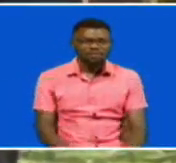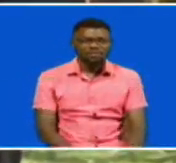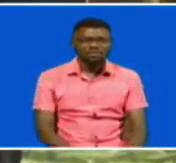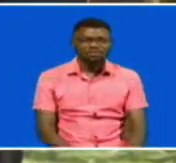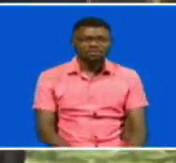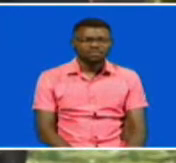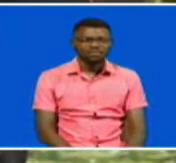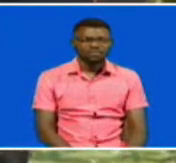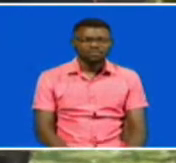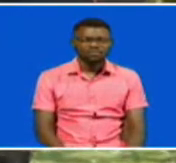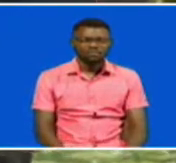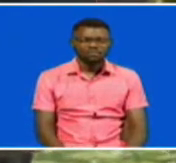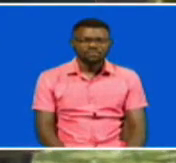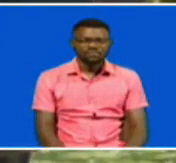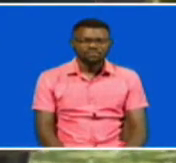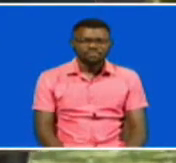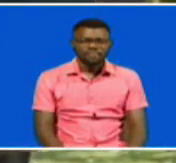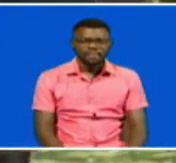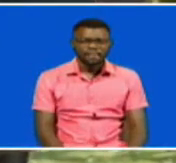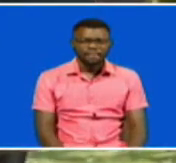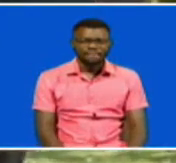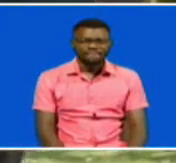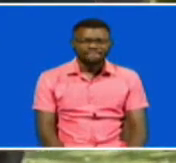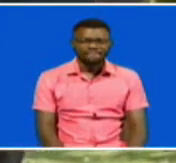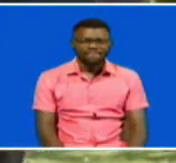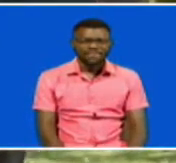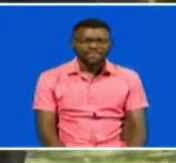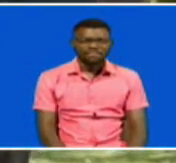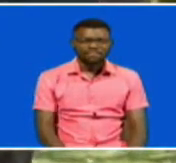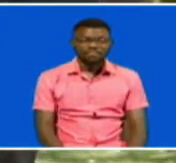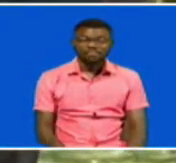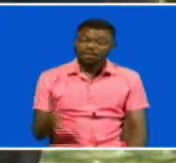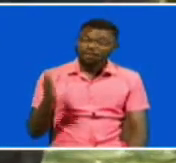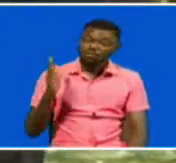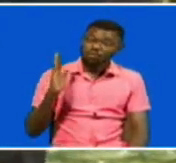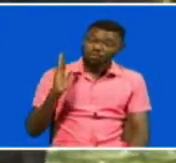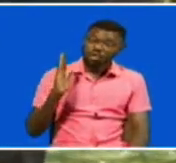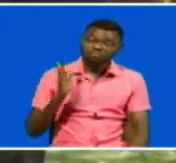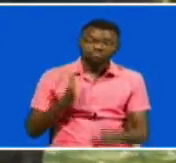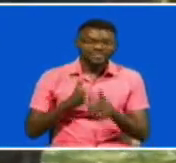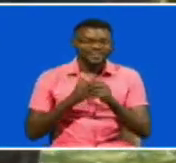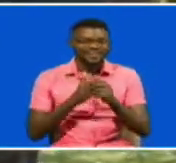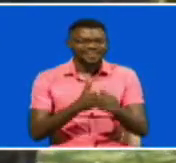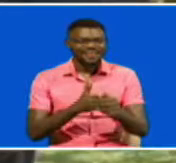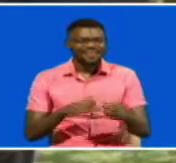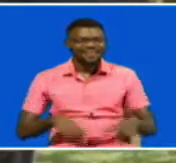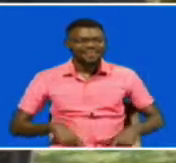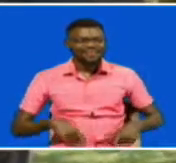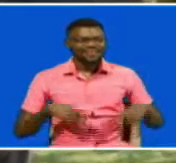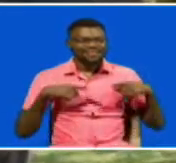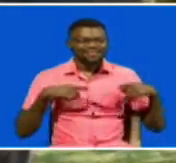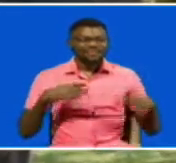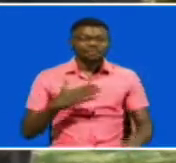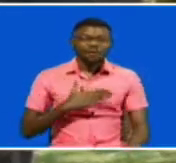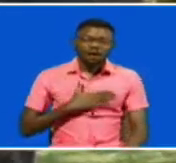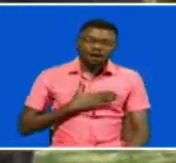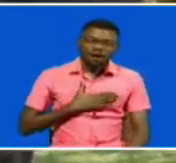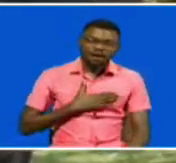usima wangu, niyo ofu nina